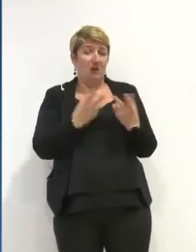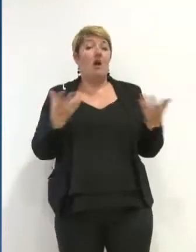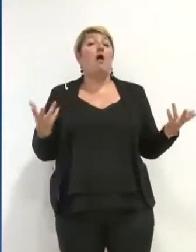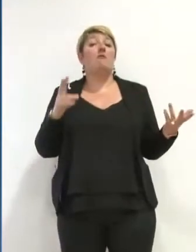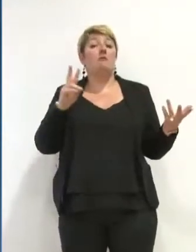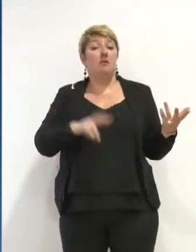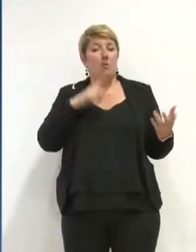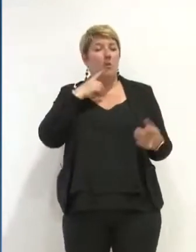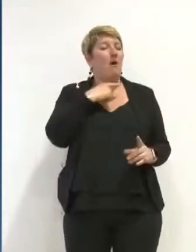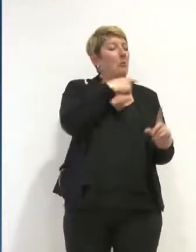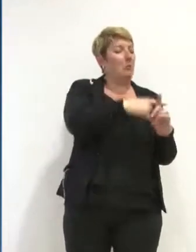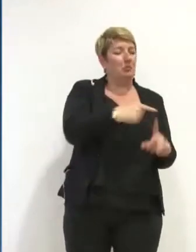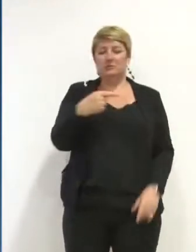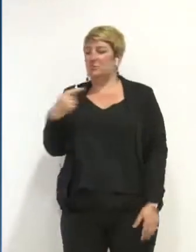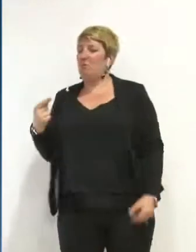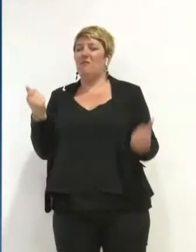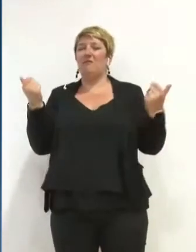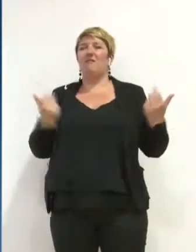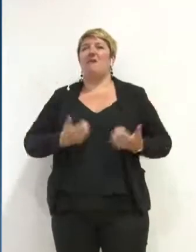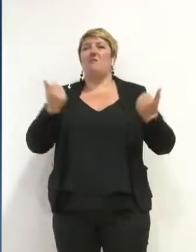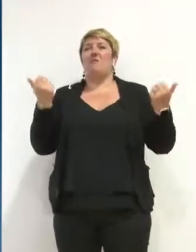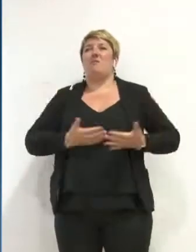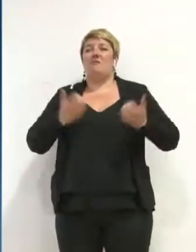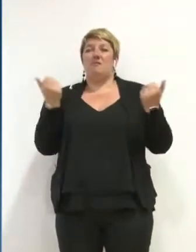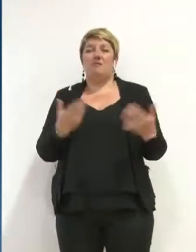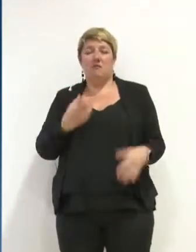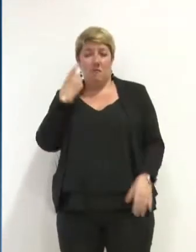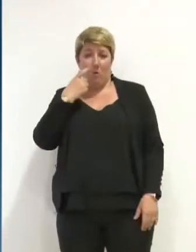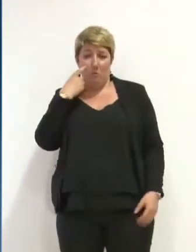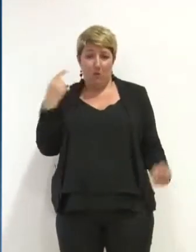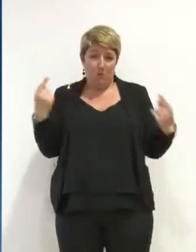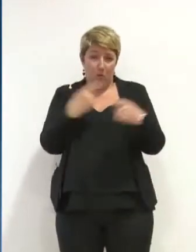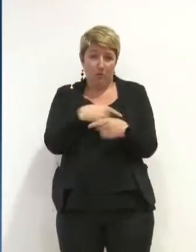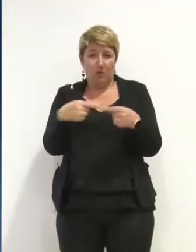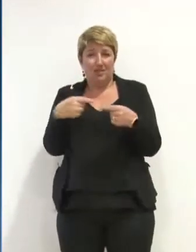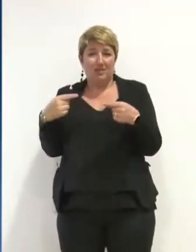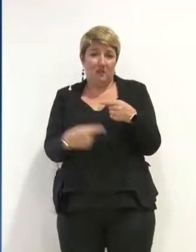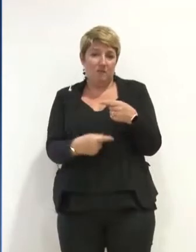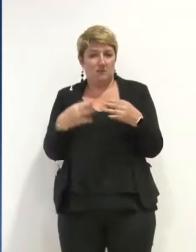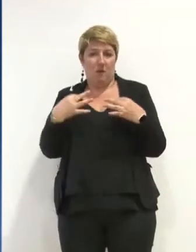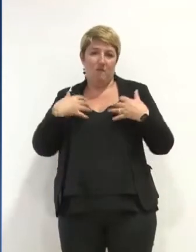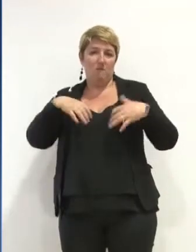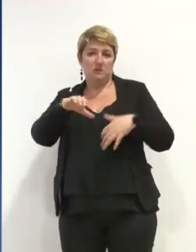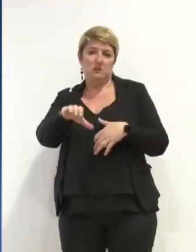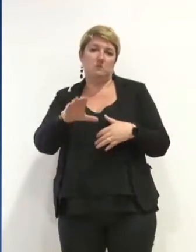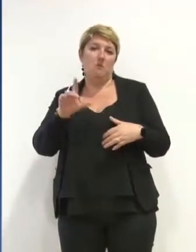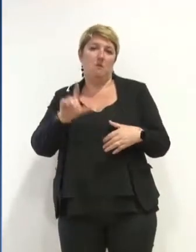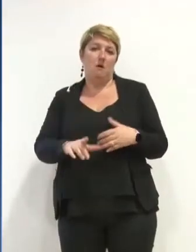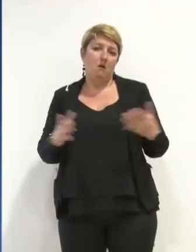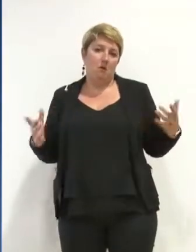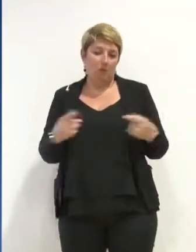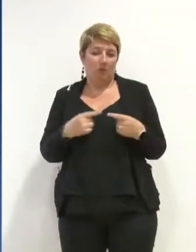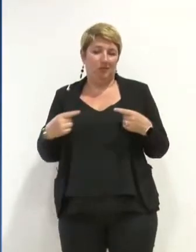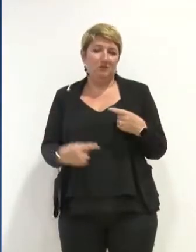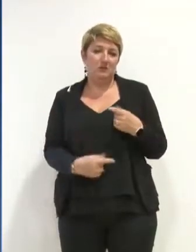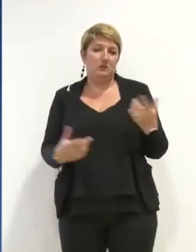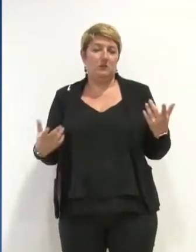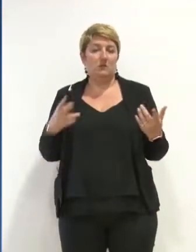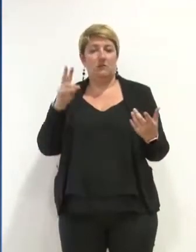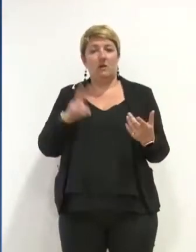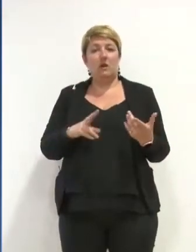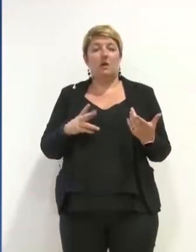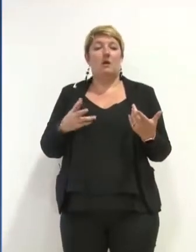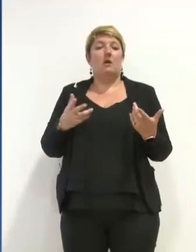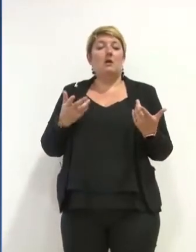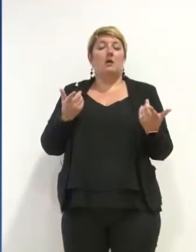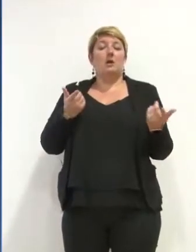plus et les moins, nous constatons un léger déficit en termes d'investissement. Dépenses de gestion courante en trompe-l'œil